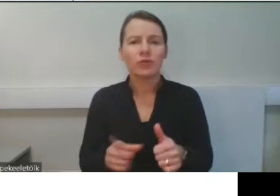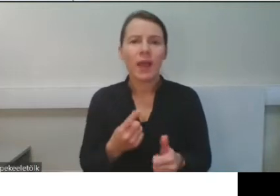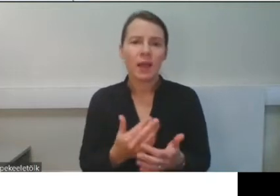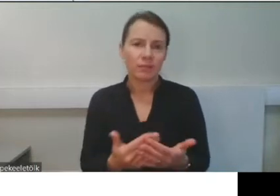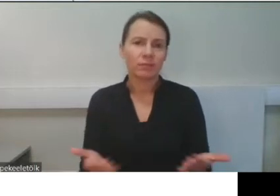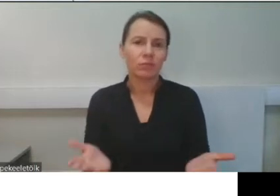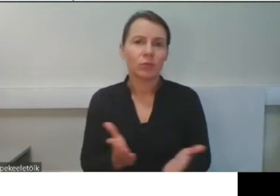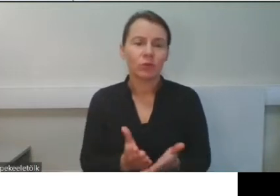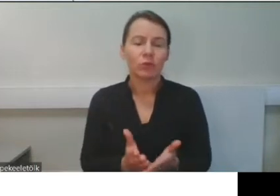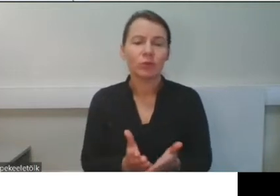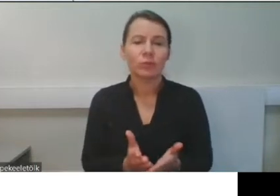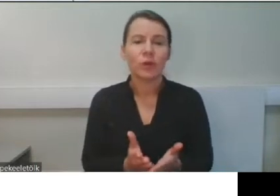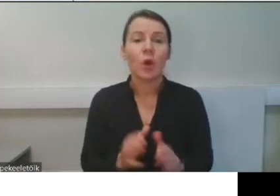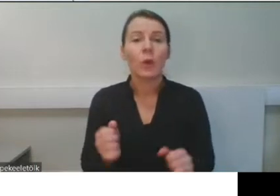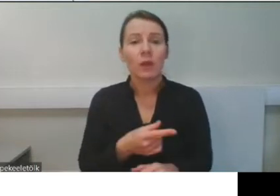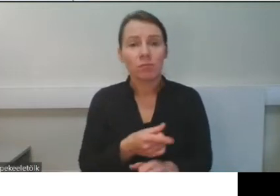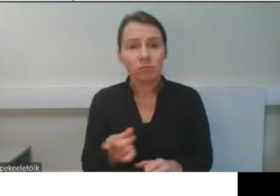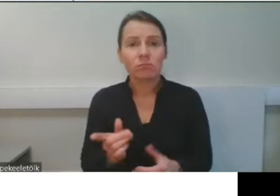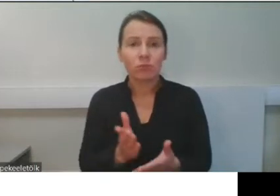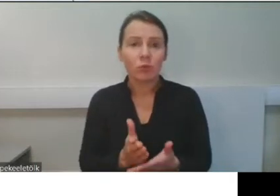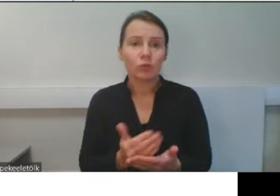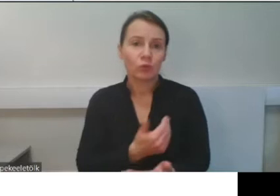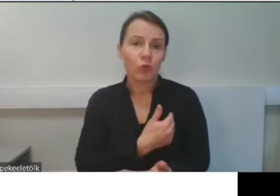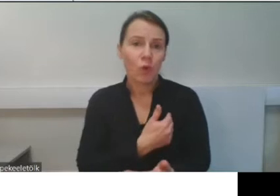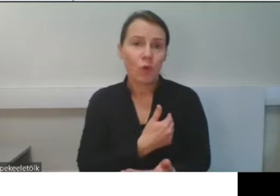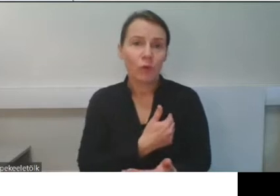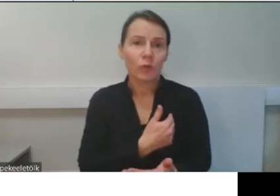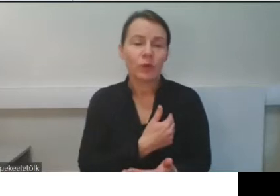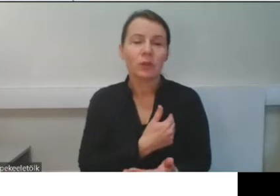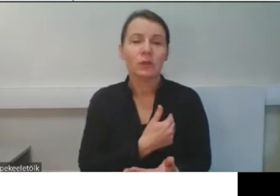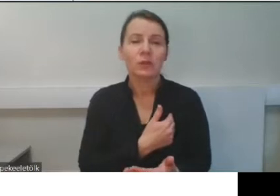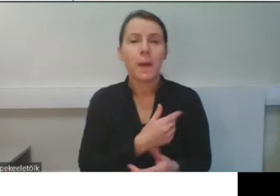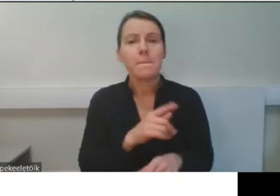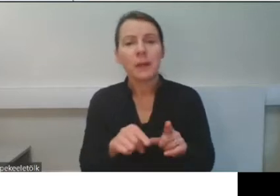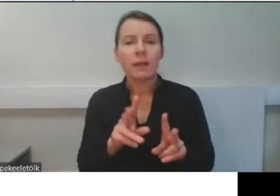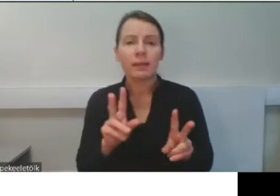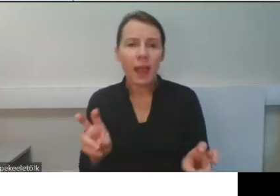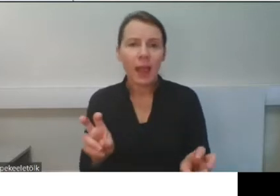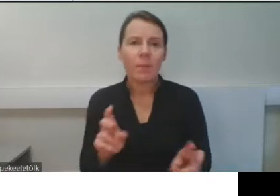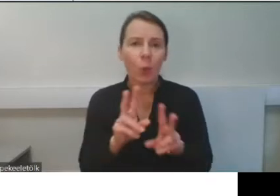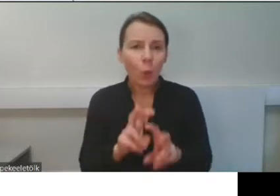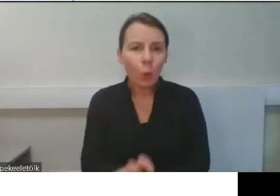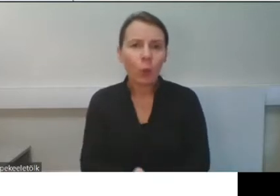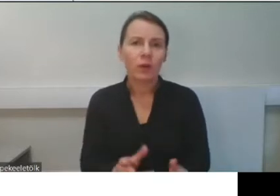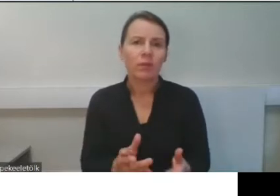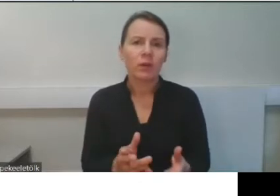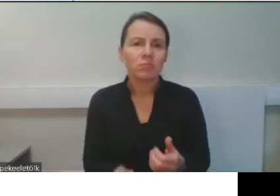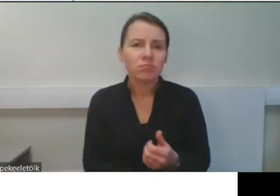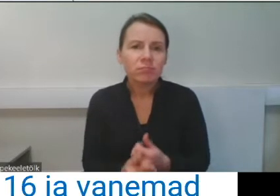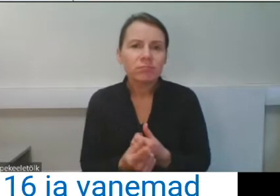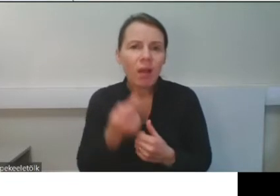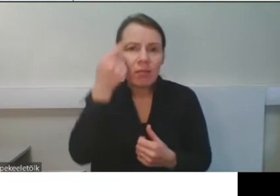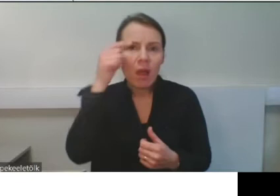olevate tabelite puhul, et kui seal on see tabeli pealkiri, siis seal järgi on üks kuupäev ka. Et